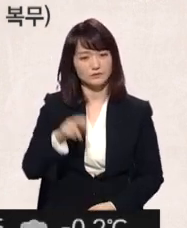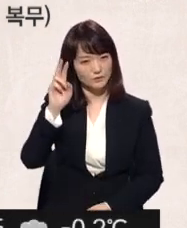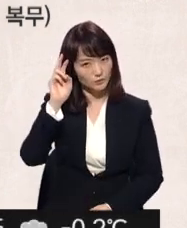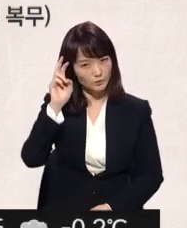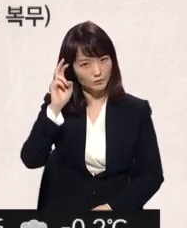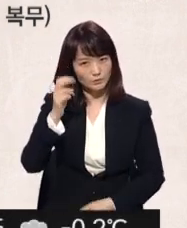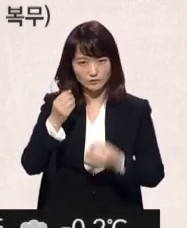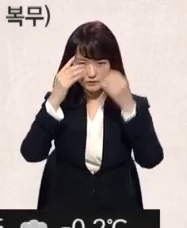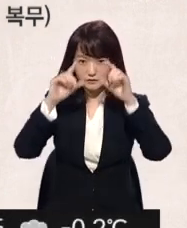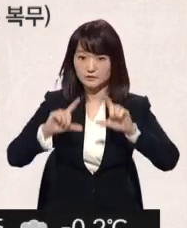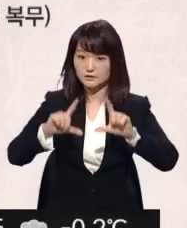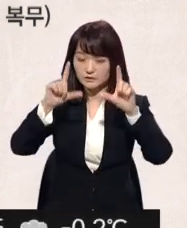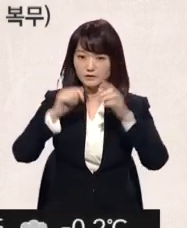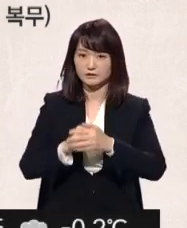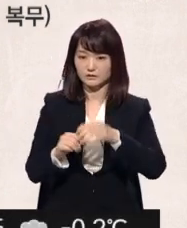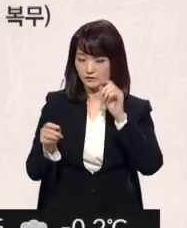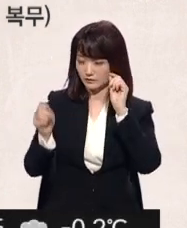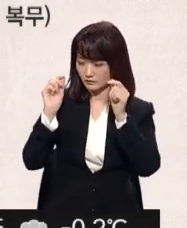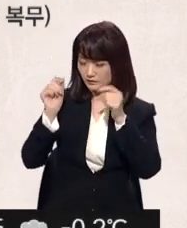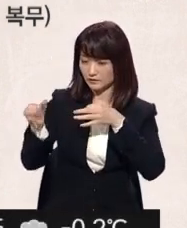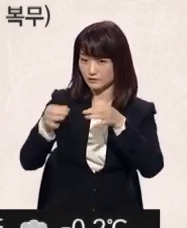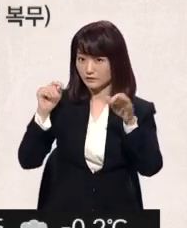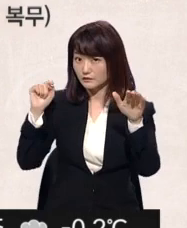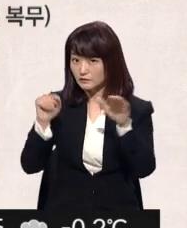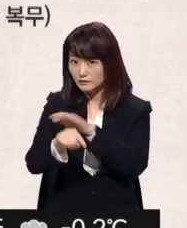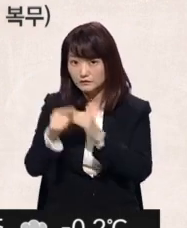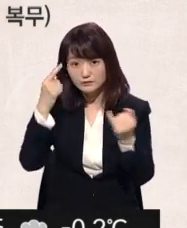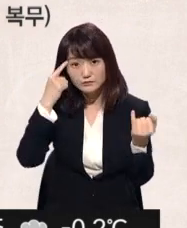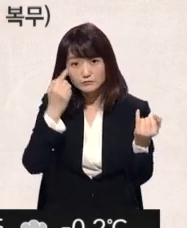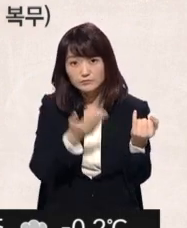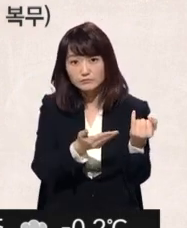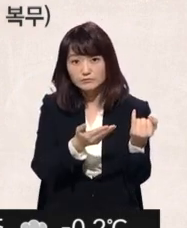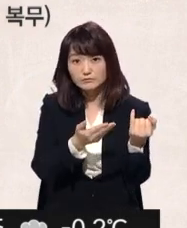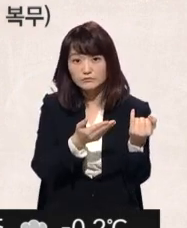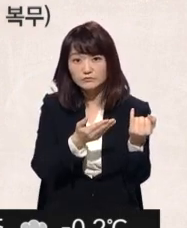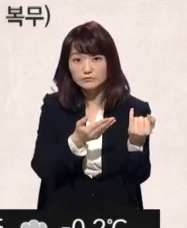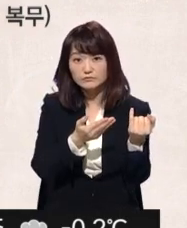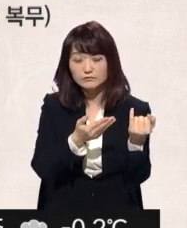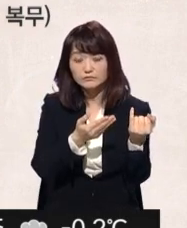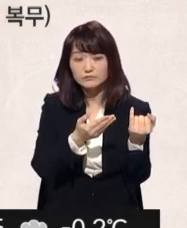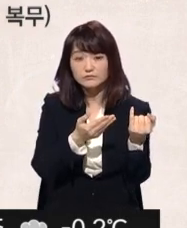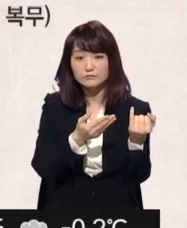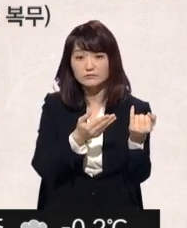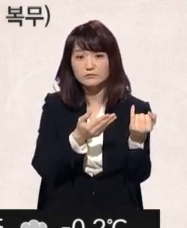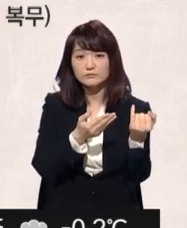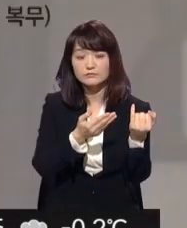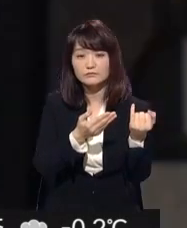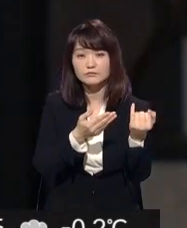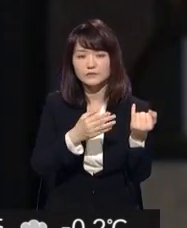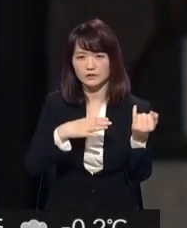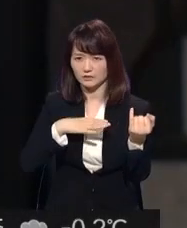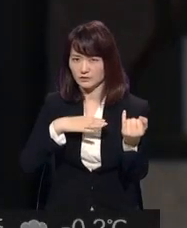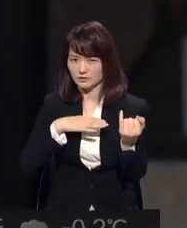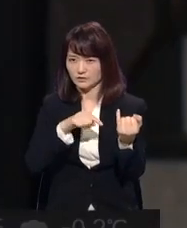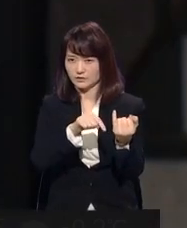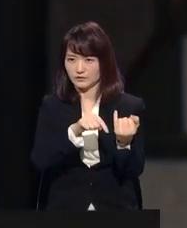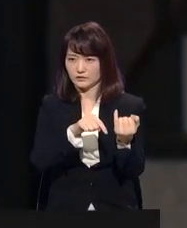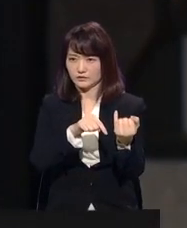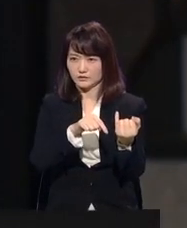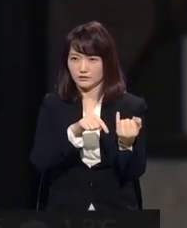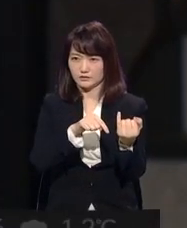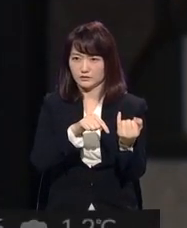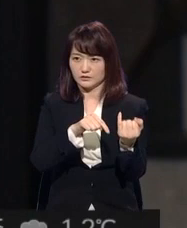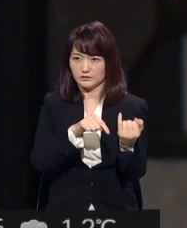설날에 나이트클럽 가지 않았어요라고 얘기를 하니까 이제 여성이니까 두렵죠 위에서